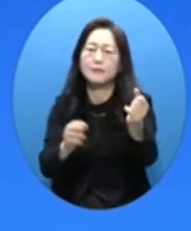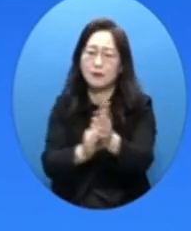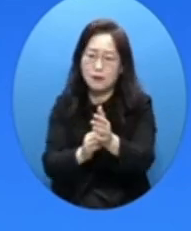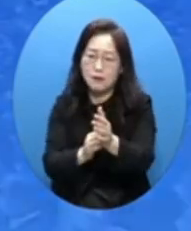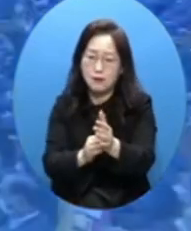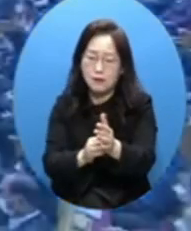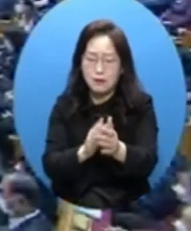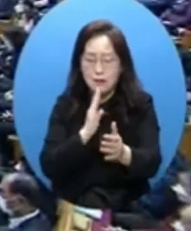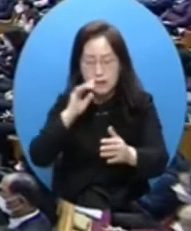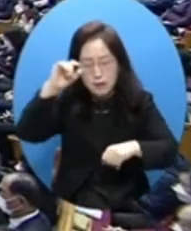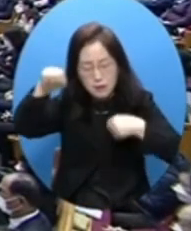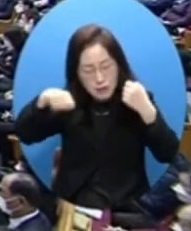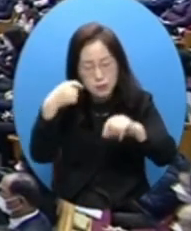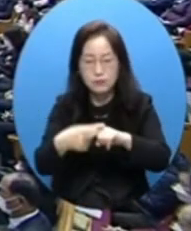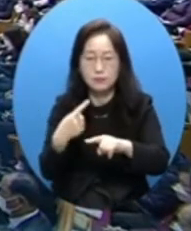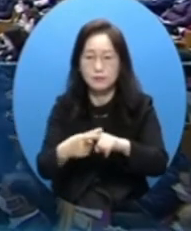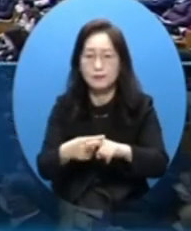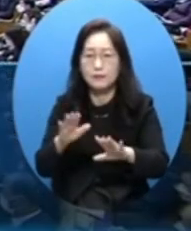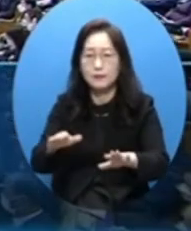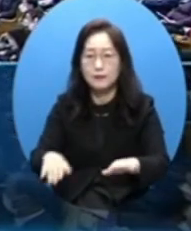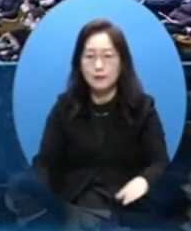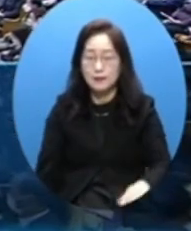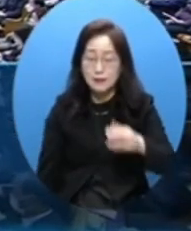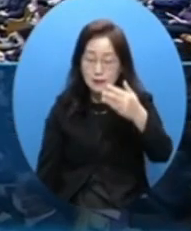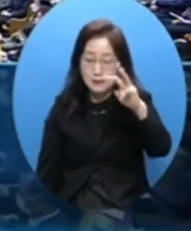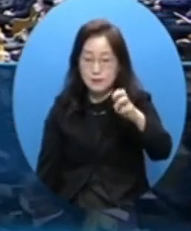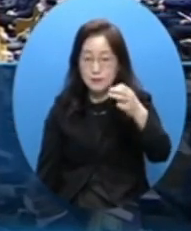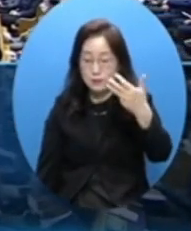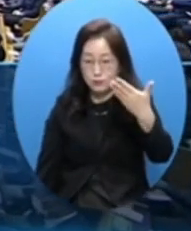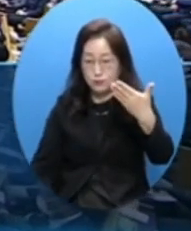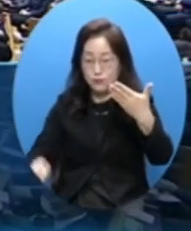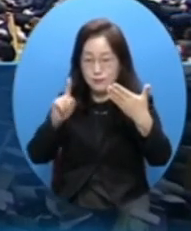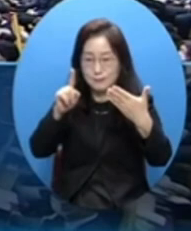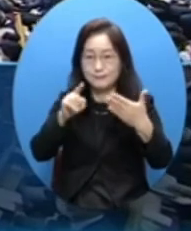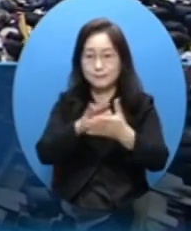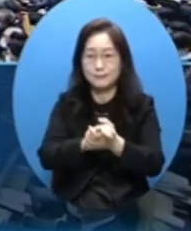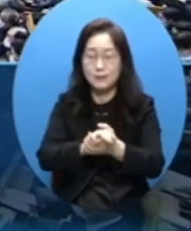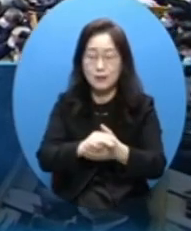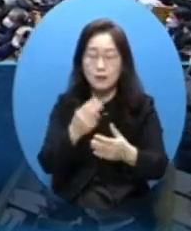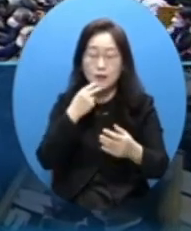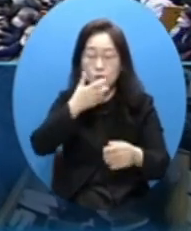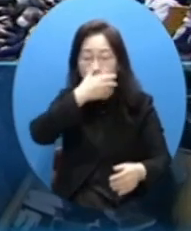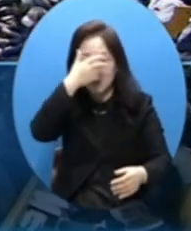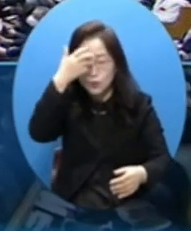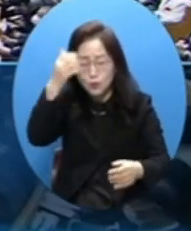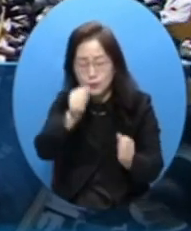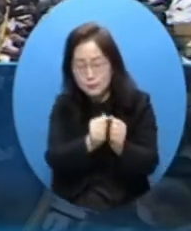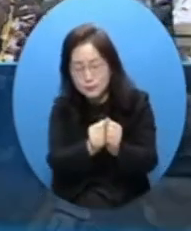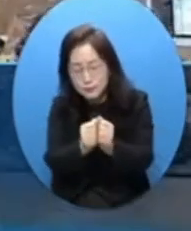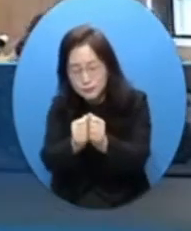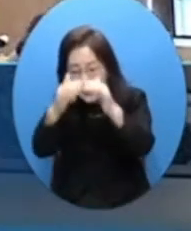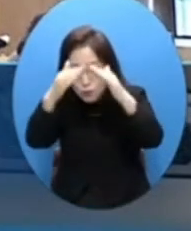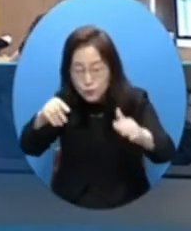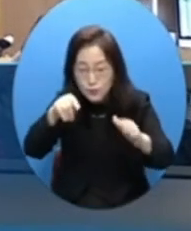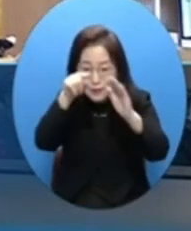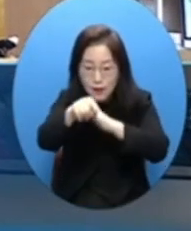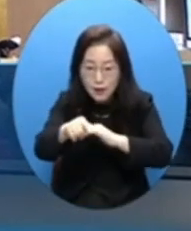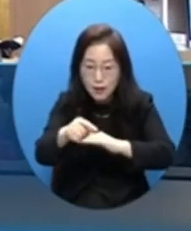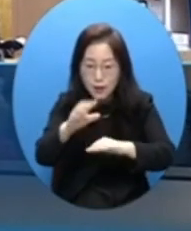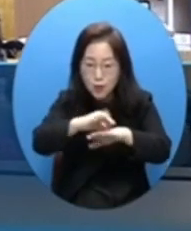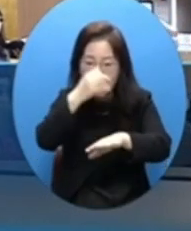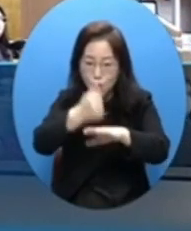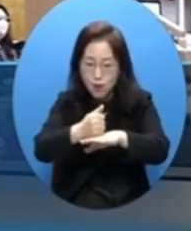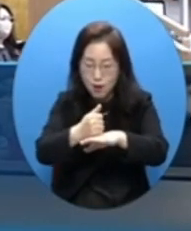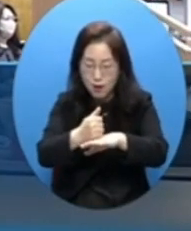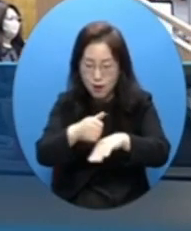삶을 살게 되었던 것입니다 창세기 39장 1절입니다 요셉이 이끌려 애굽에 내려가매 바로의 신화 친일대장 애굽 사람 보디발에